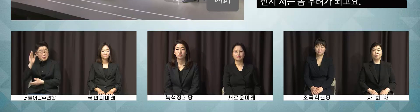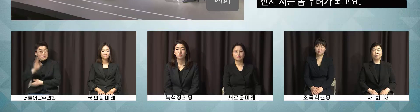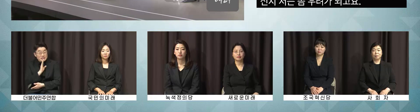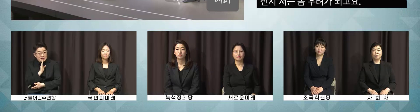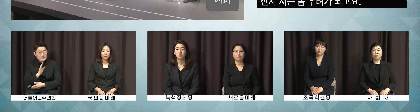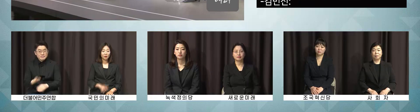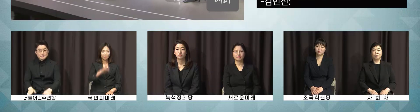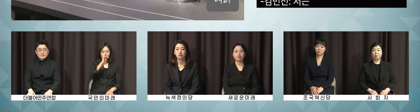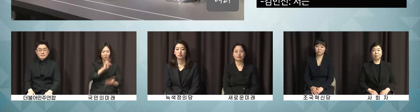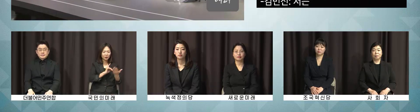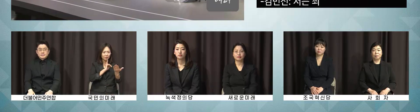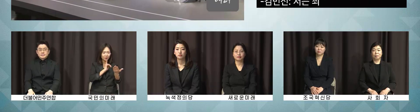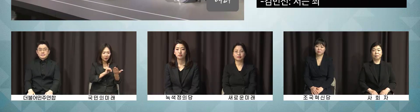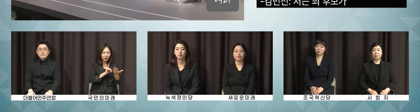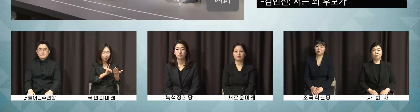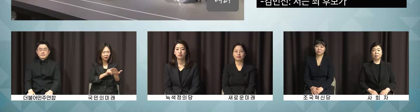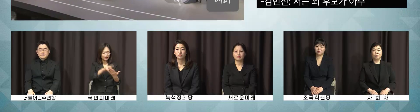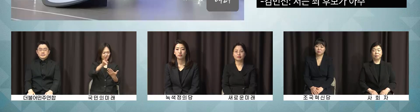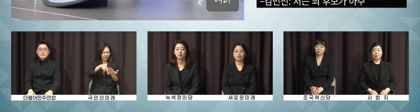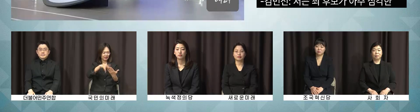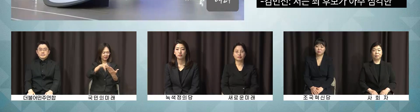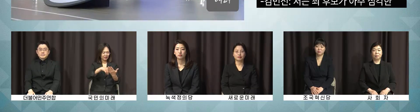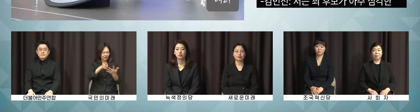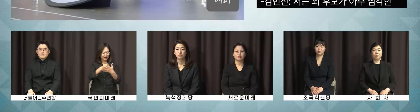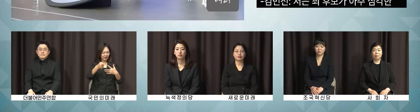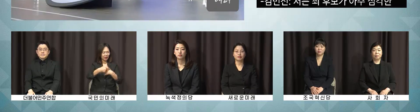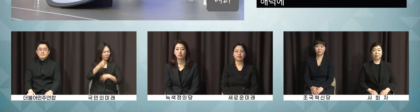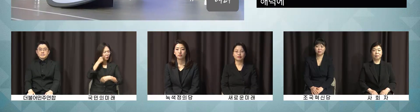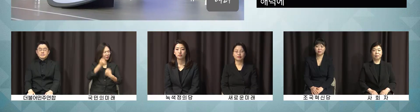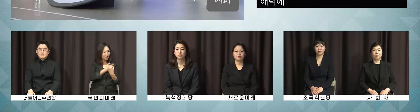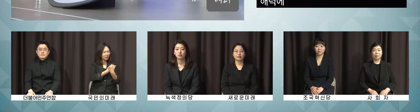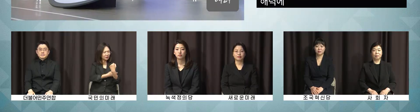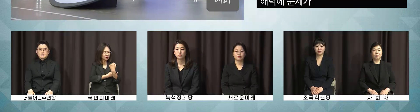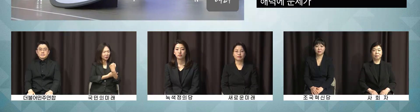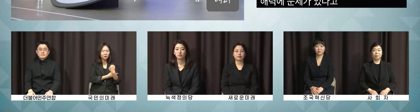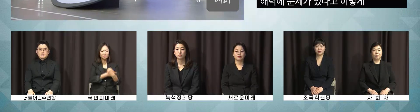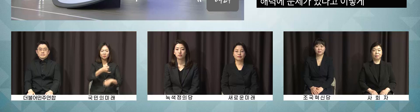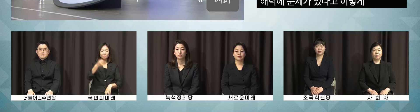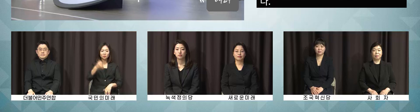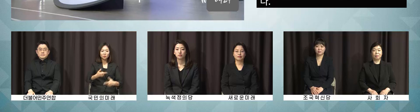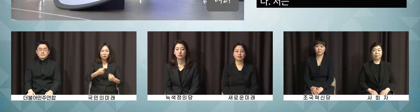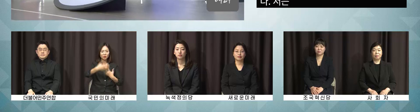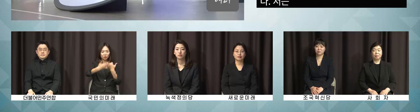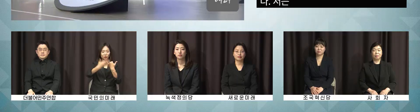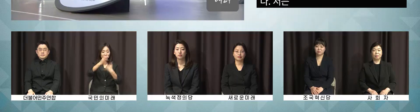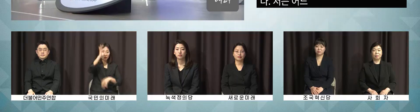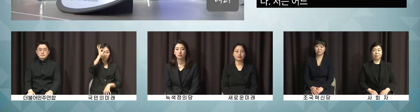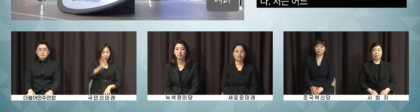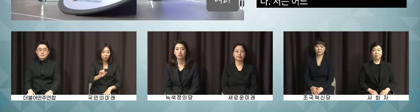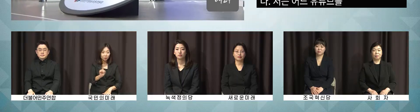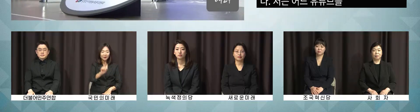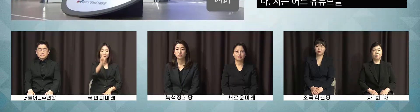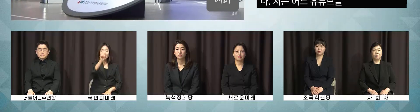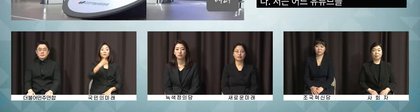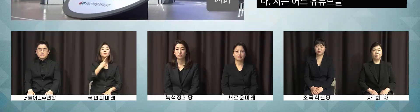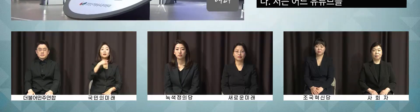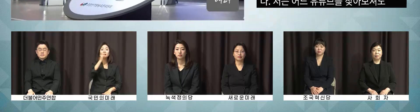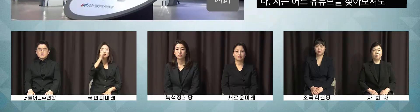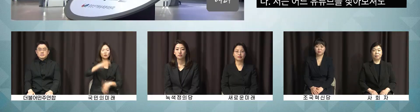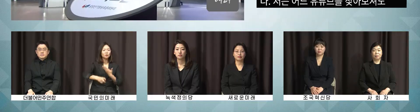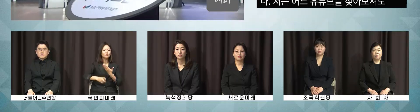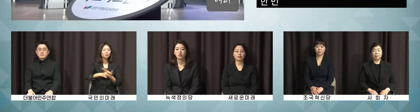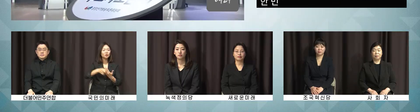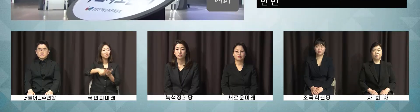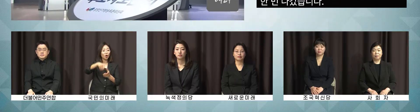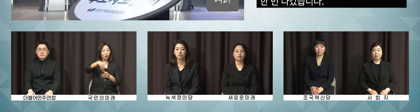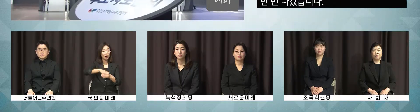최 후보가 아주 심각한 문해력의 문제가 있다 이렇게 생각합니다. 저는 어느 유튜브를 찾아보셔도 딱 한 번 나갔습니다만 부정선거라는 얘기